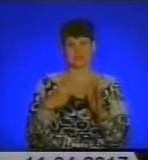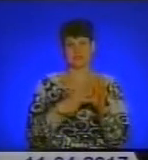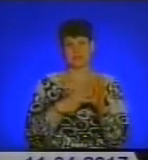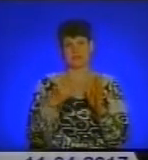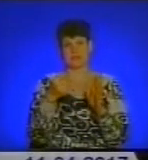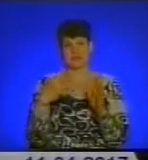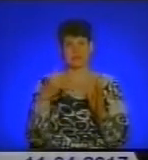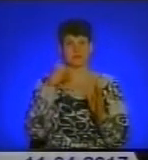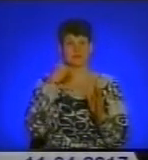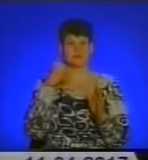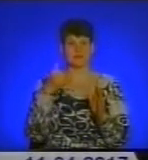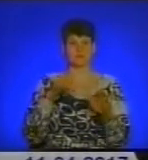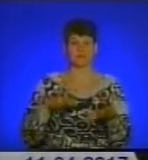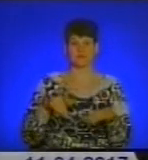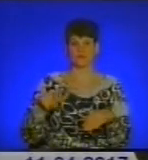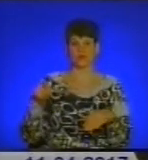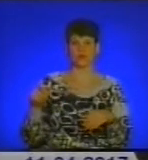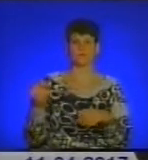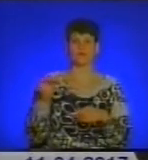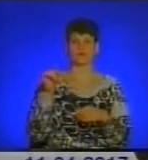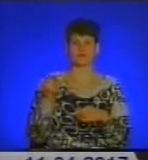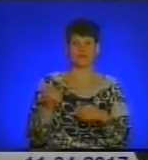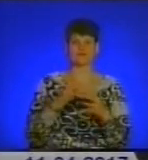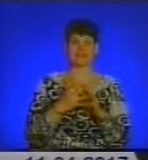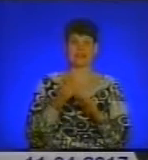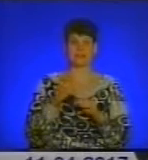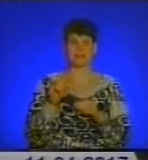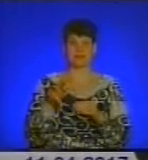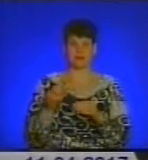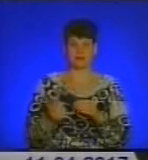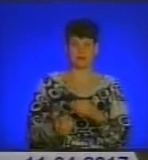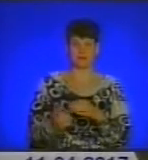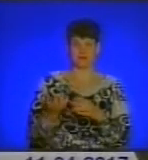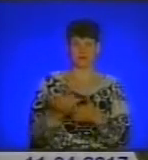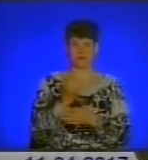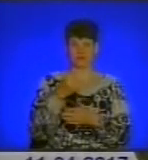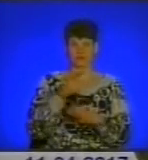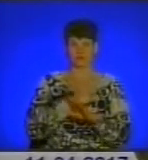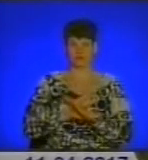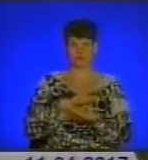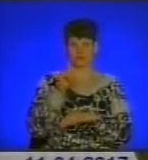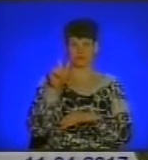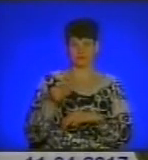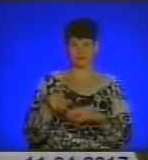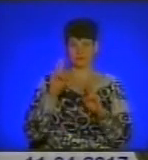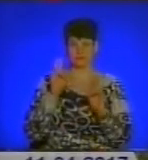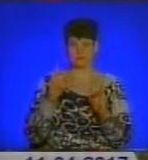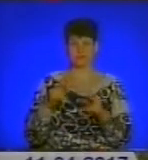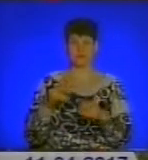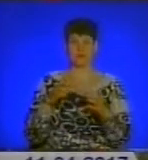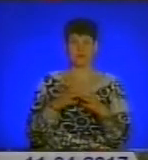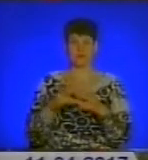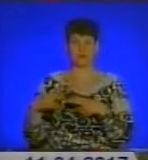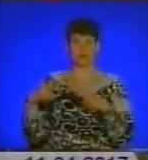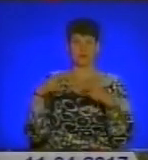надійшло повідомлення від місцевого жителя про те, що в селі Біле він виявив труп невідомого. Слідчо-оперативна група, яка виїхала на місце